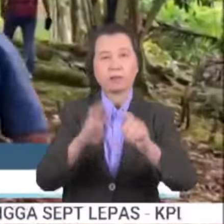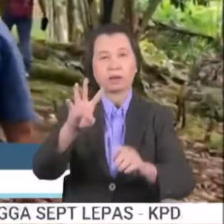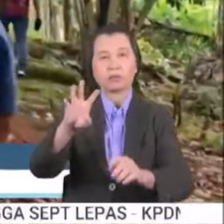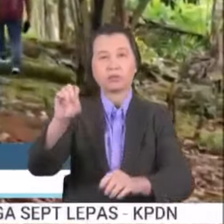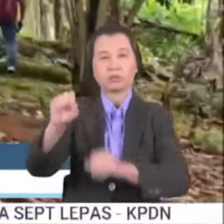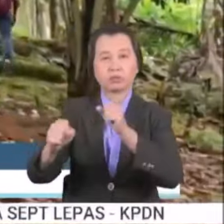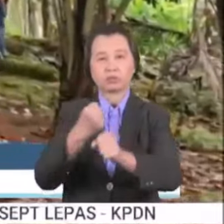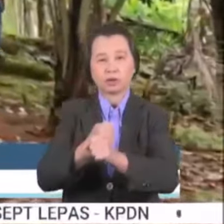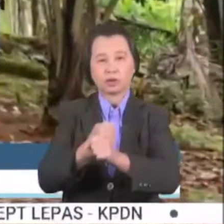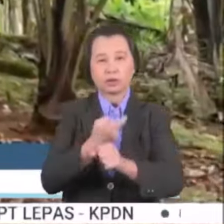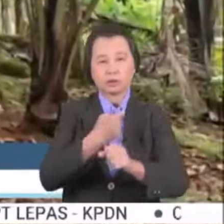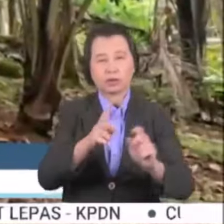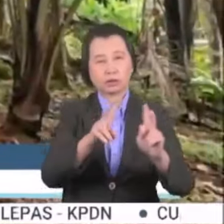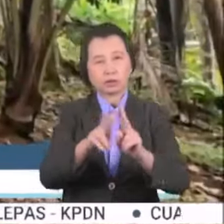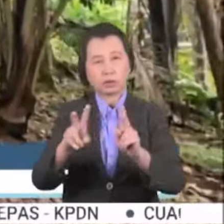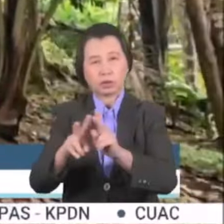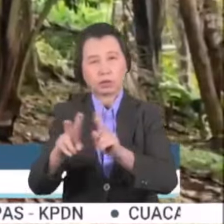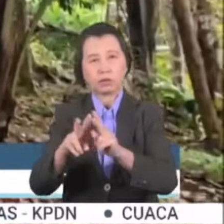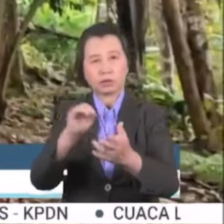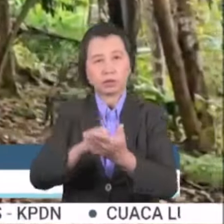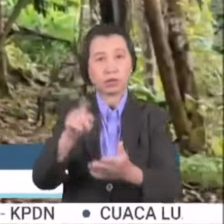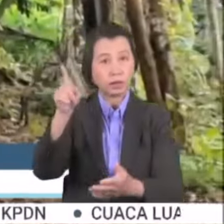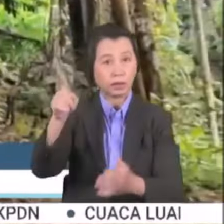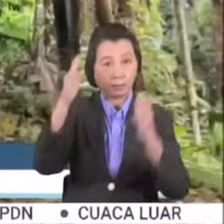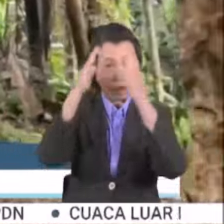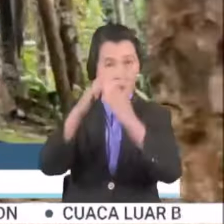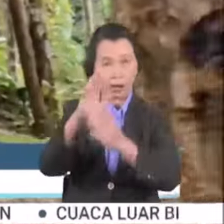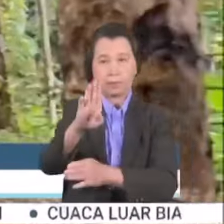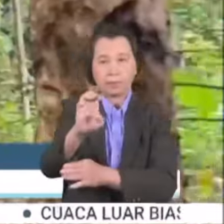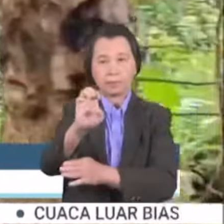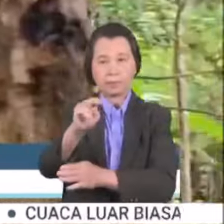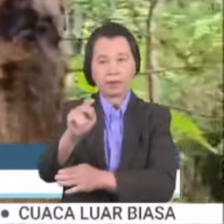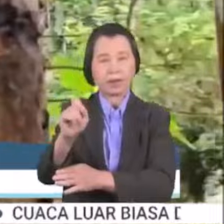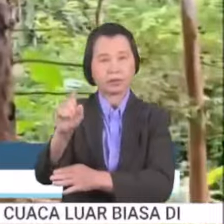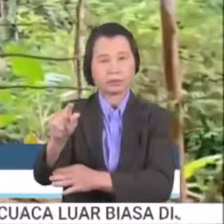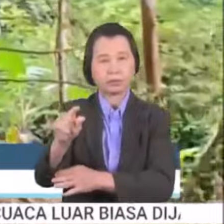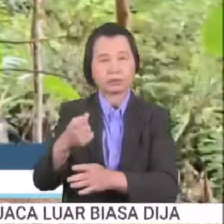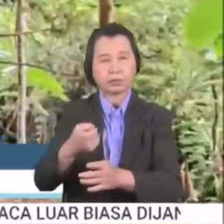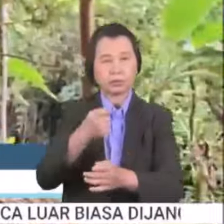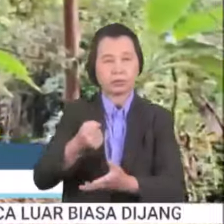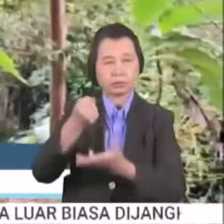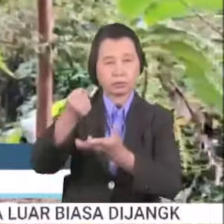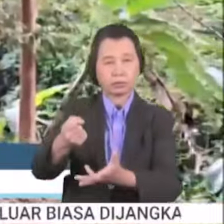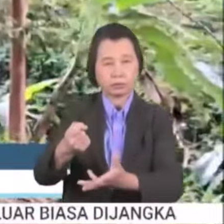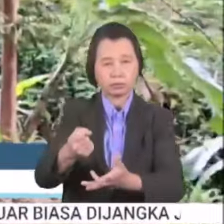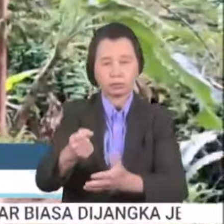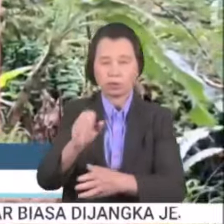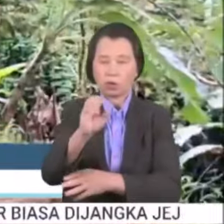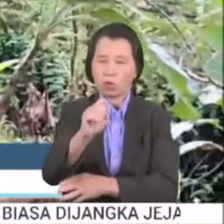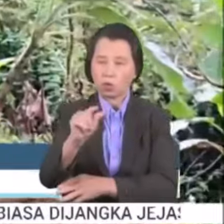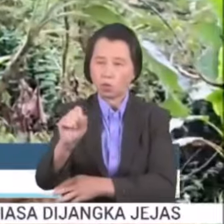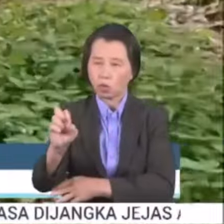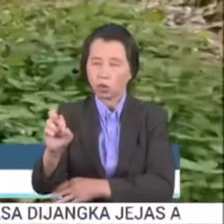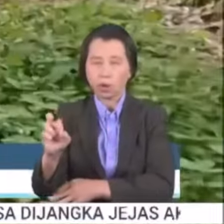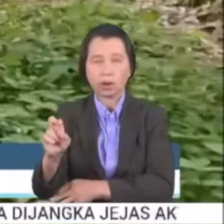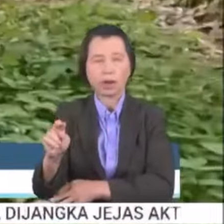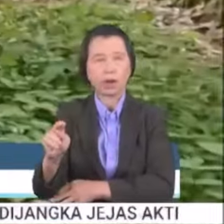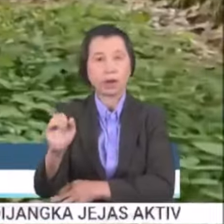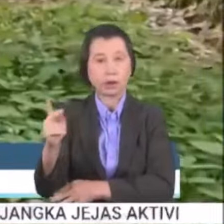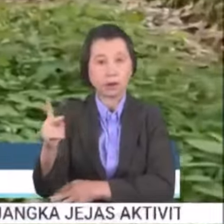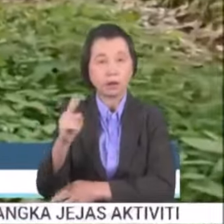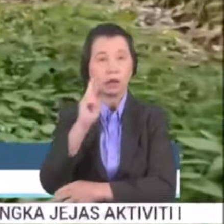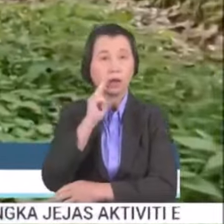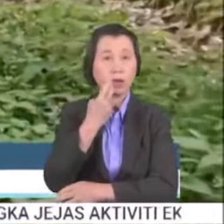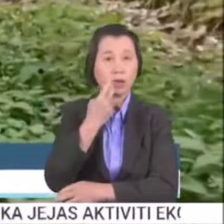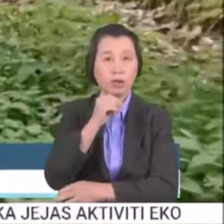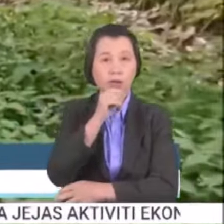tahun, dari Kampung Sungai Lebak, Bentong. Hasil bantuan baja dan racun organik, sayur-sayuran yang ditanam Dawis